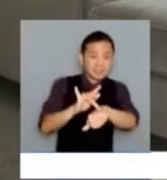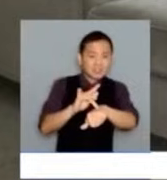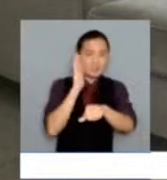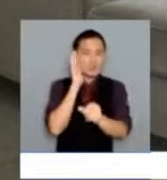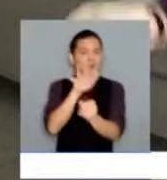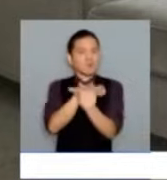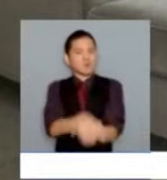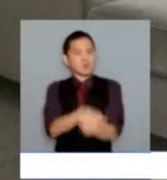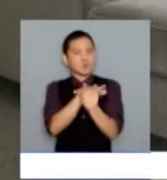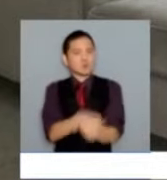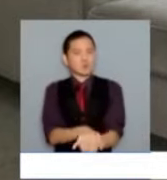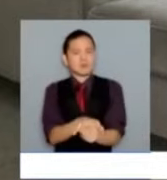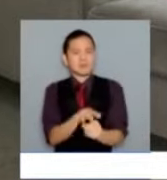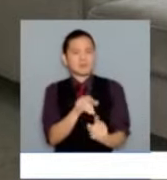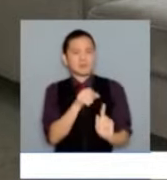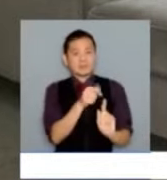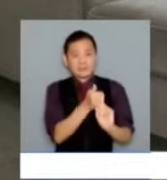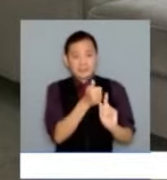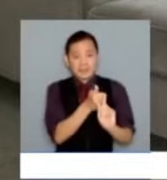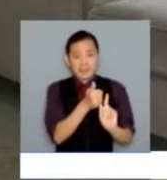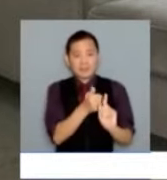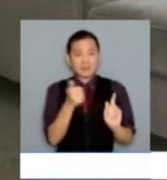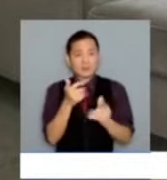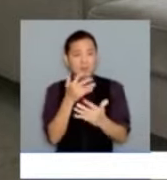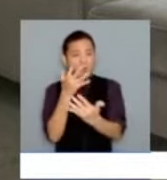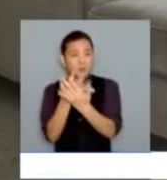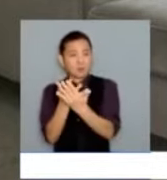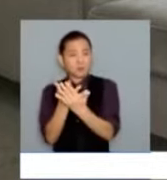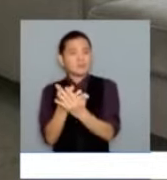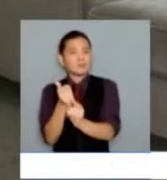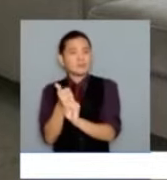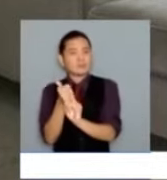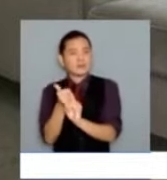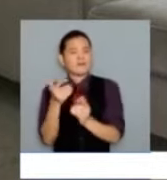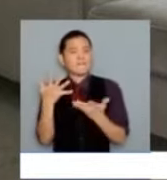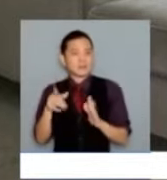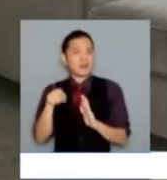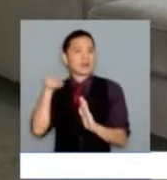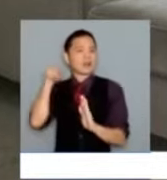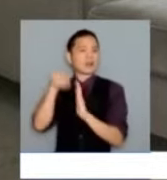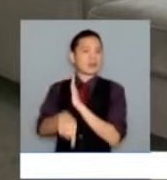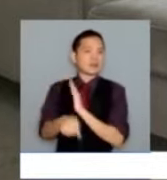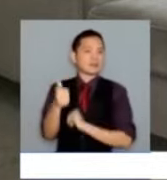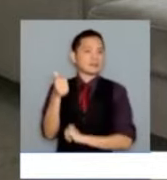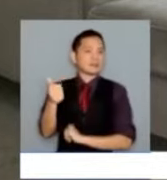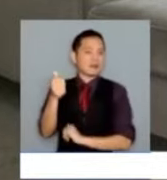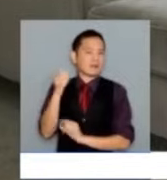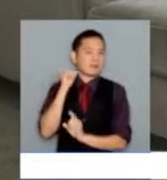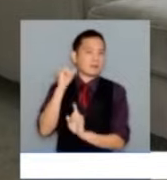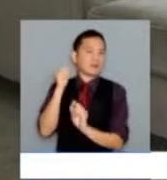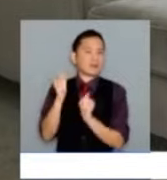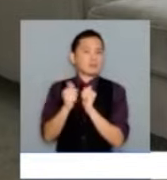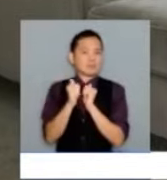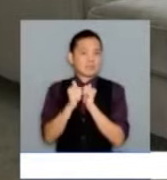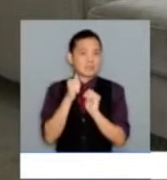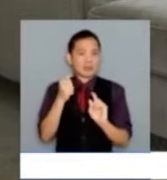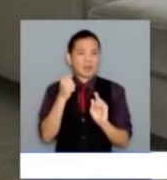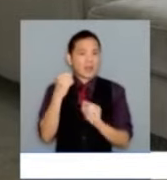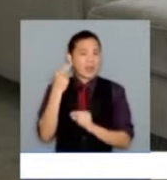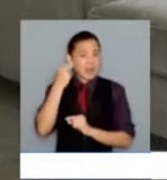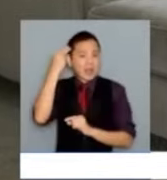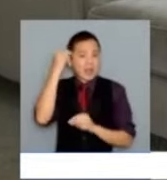kinuha ninyo at nilagay sa kulungan, they have been known to commit suicide. Inuumpog nila ang mga ulo nila sa kulungan at